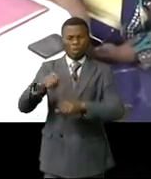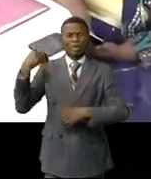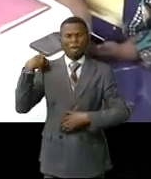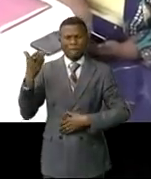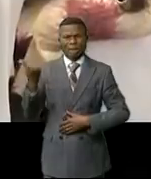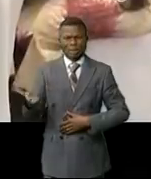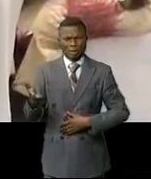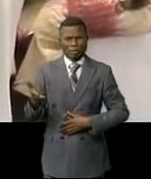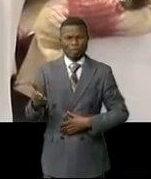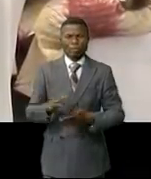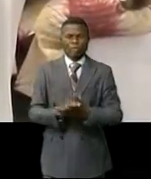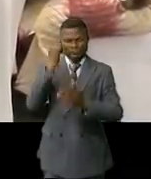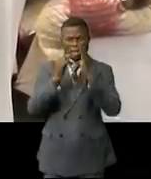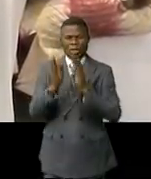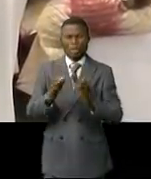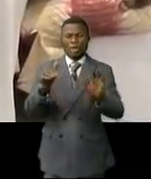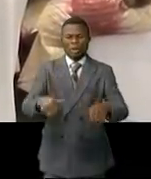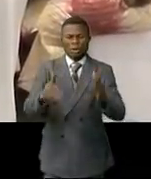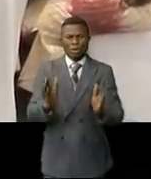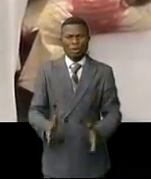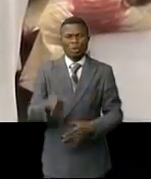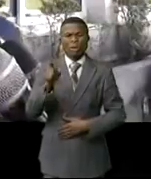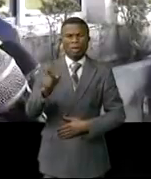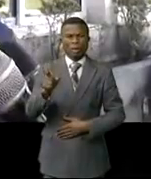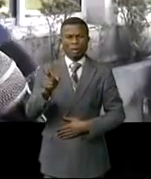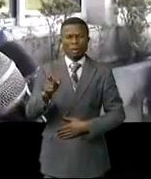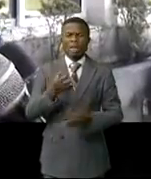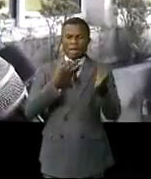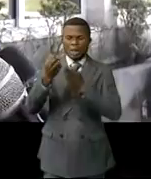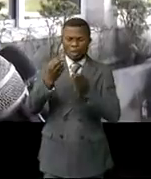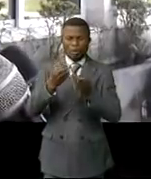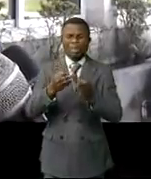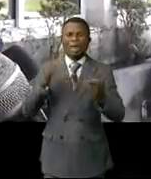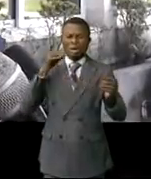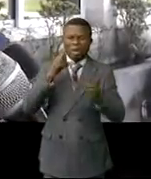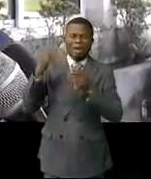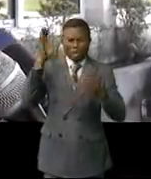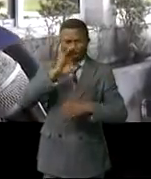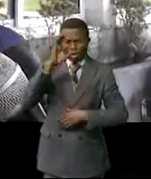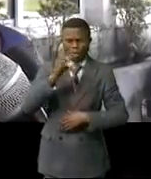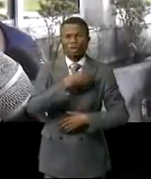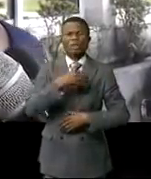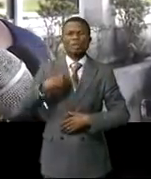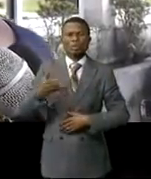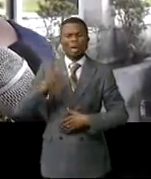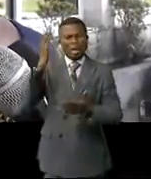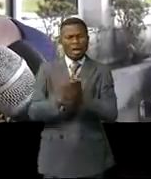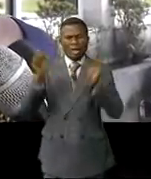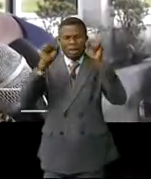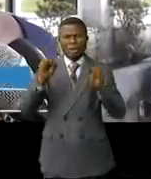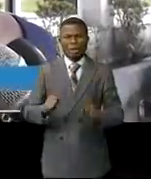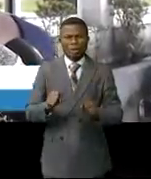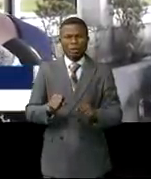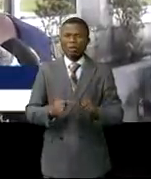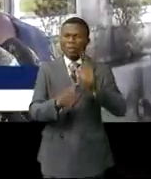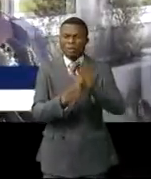institutions. L'ingénieur agronome de Tshopo, Nela Bauma, explique les combats menés par la femme. Nous devons quitter le système de militantisme pour